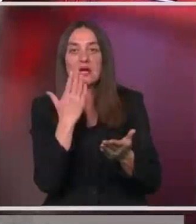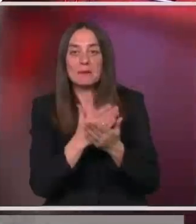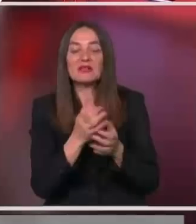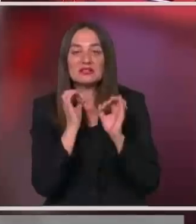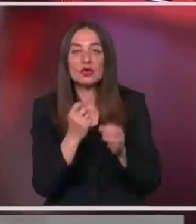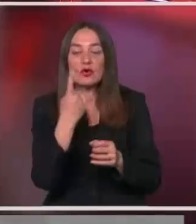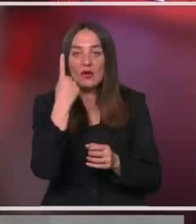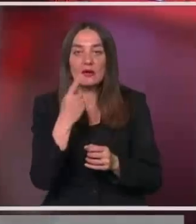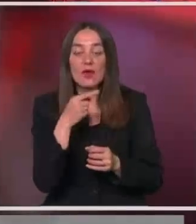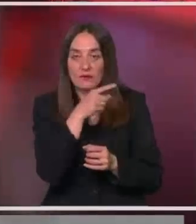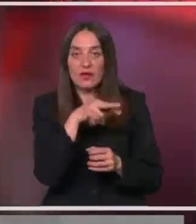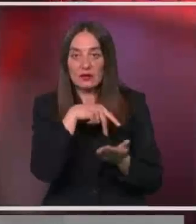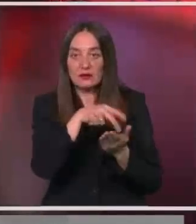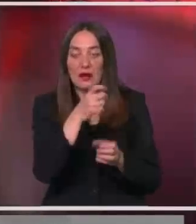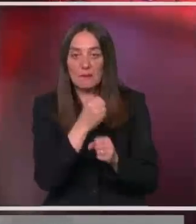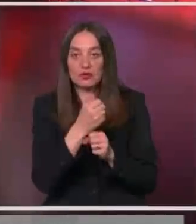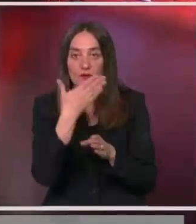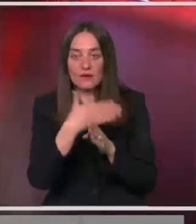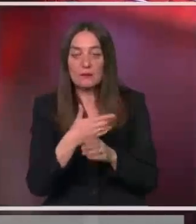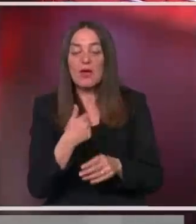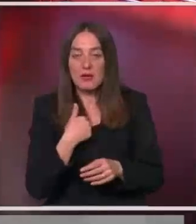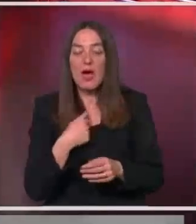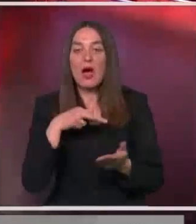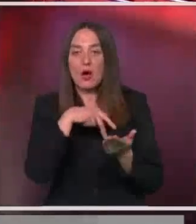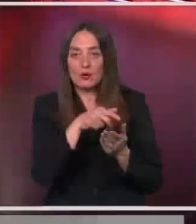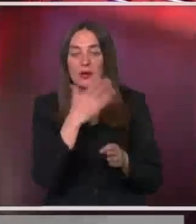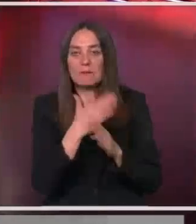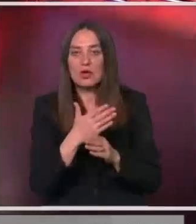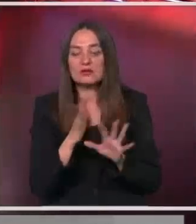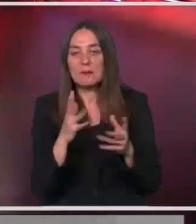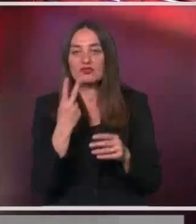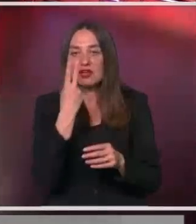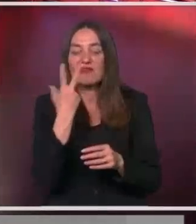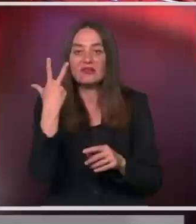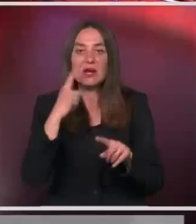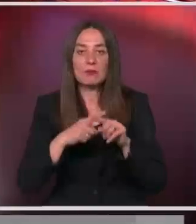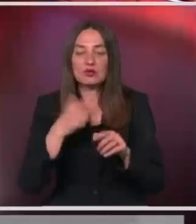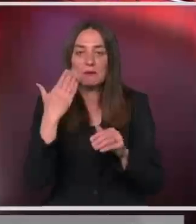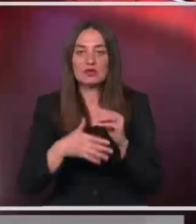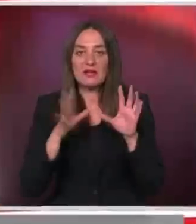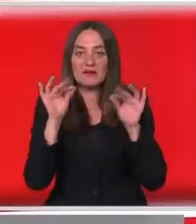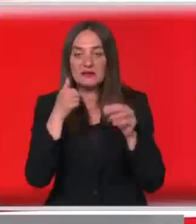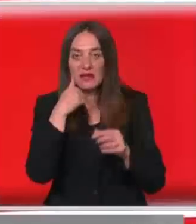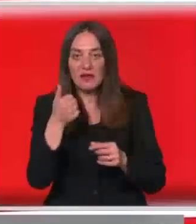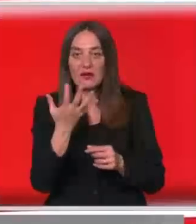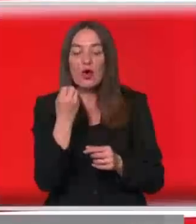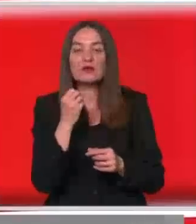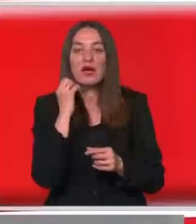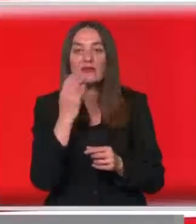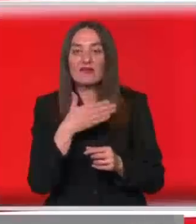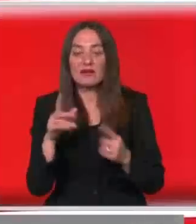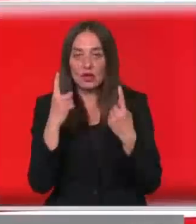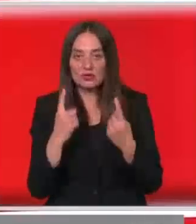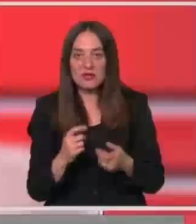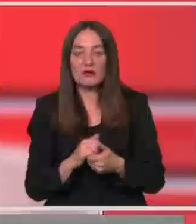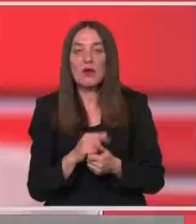biti jedan segment. Jel vi idete na posao, jel idete u firmu? Ja odem, bio sam možda 2-3 puta u poslednjih 10 dana od kako je uvedeno vanredno